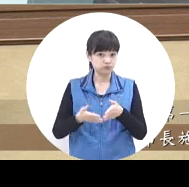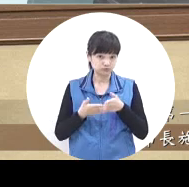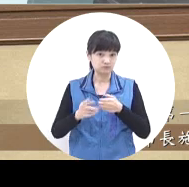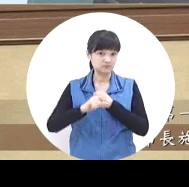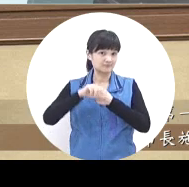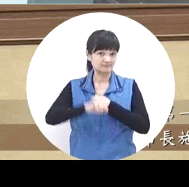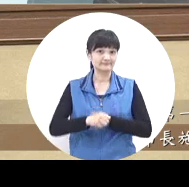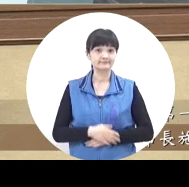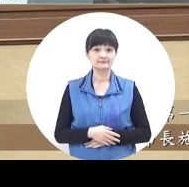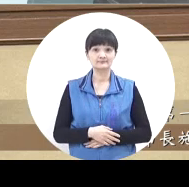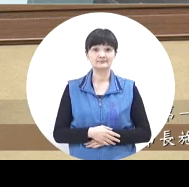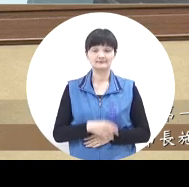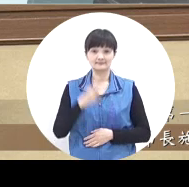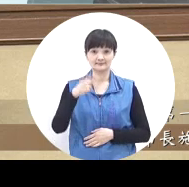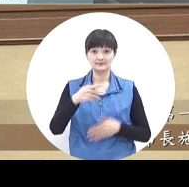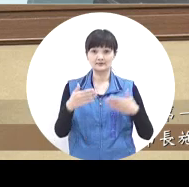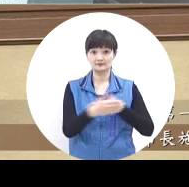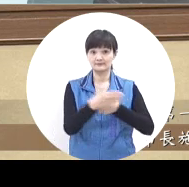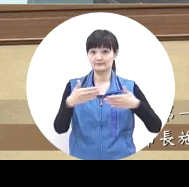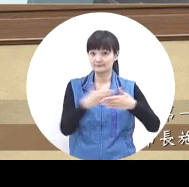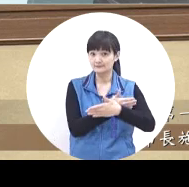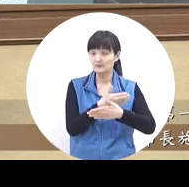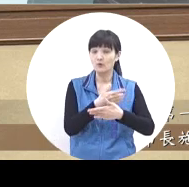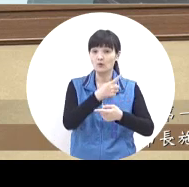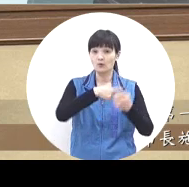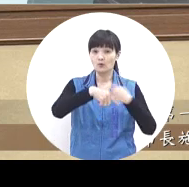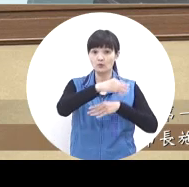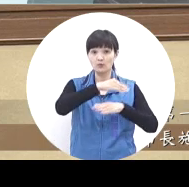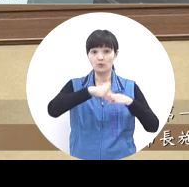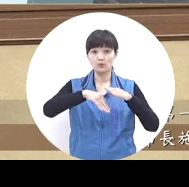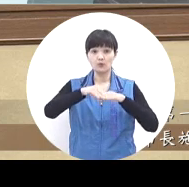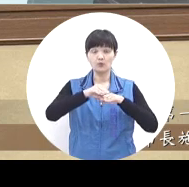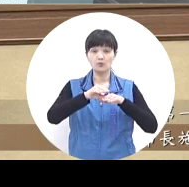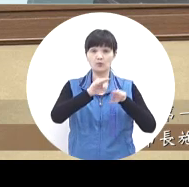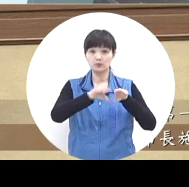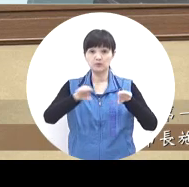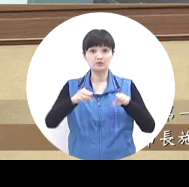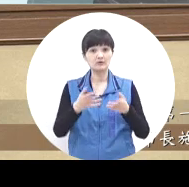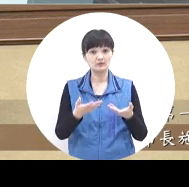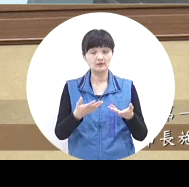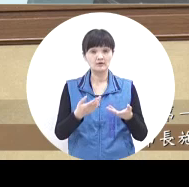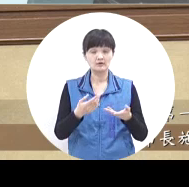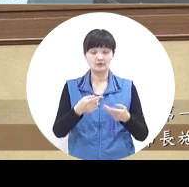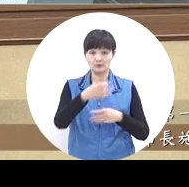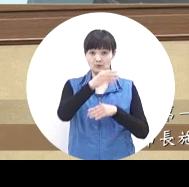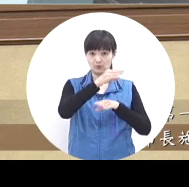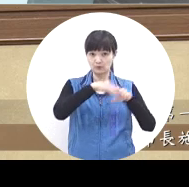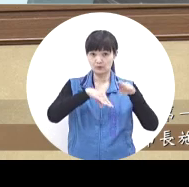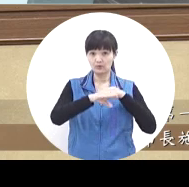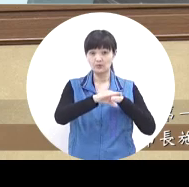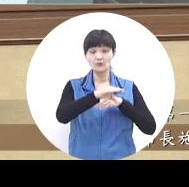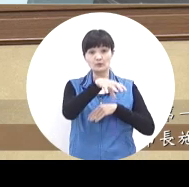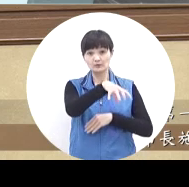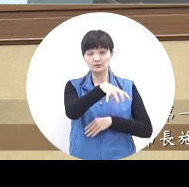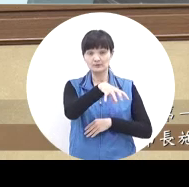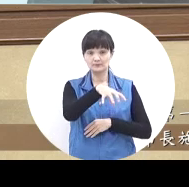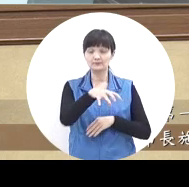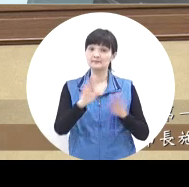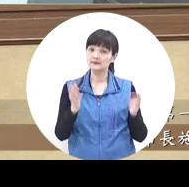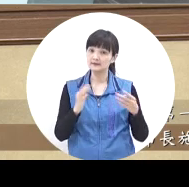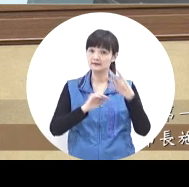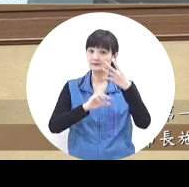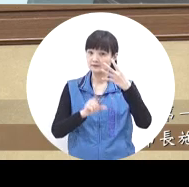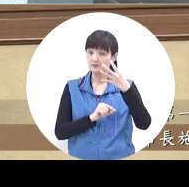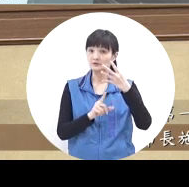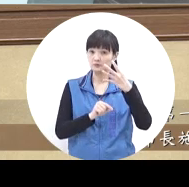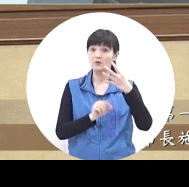运输的交通转运站，目前规划4个地方，板桥转运站4月份正式营运，林口